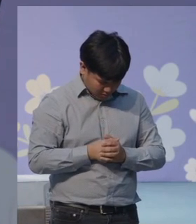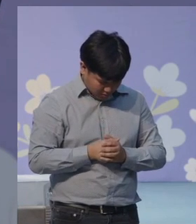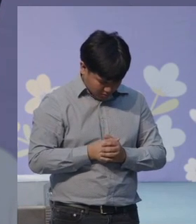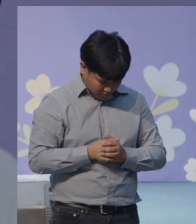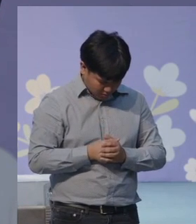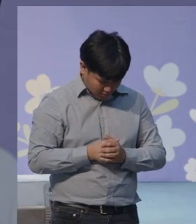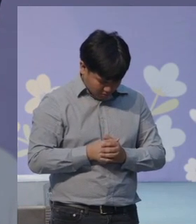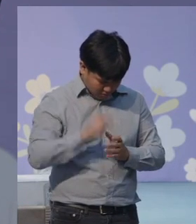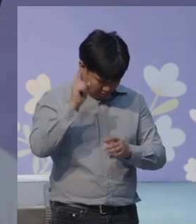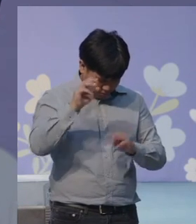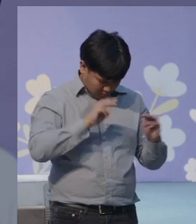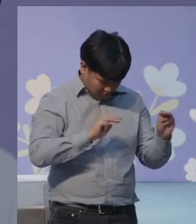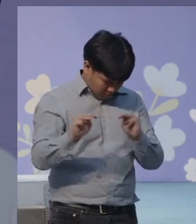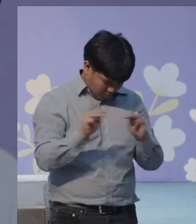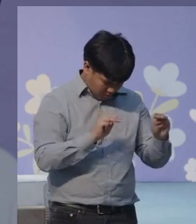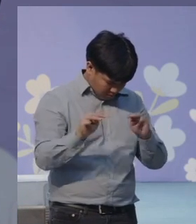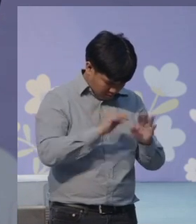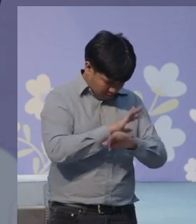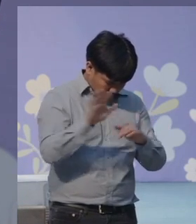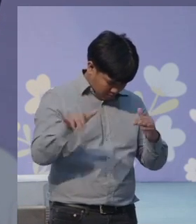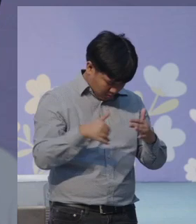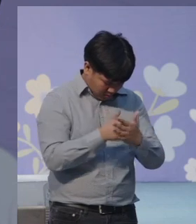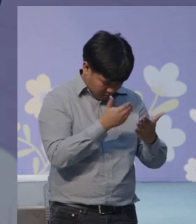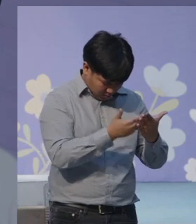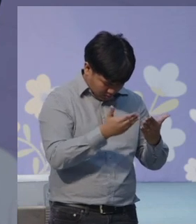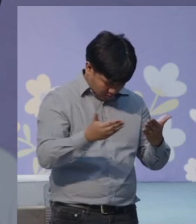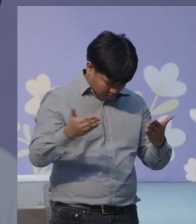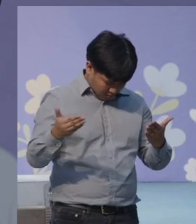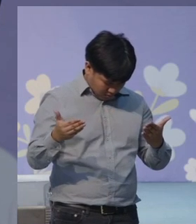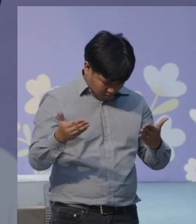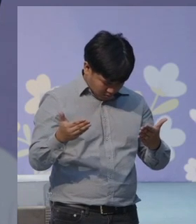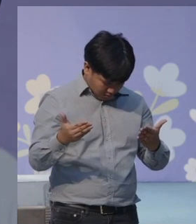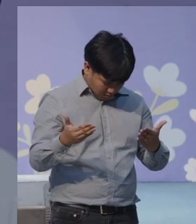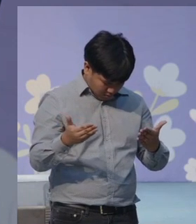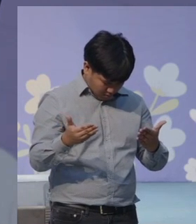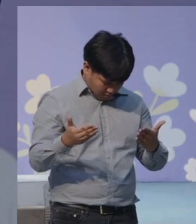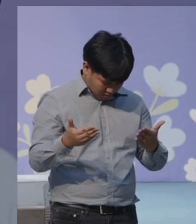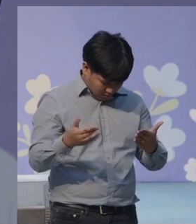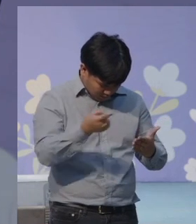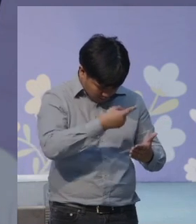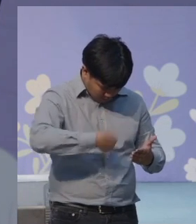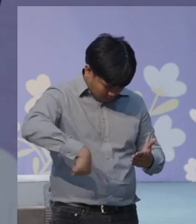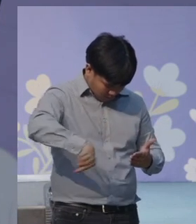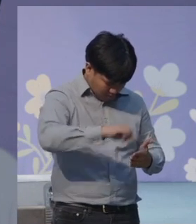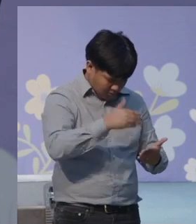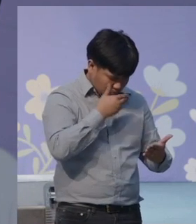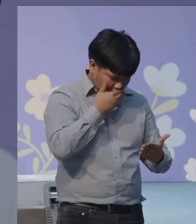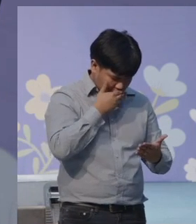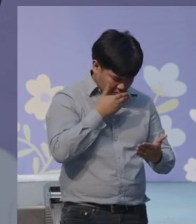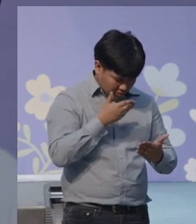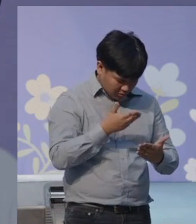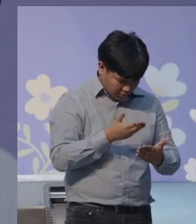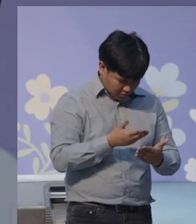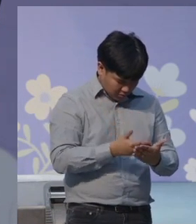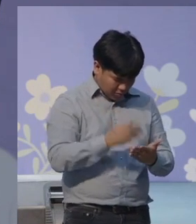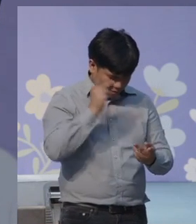At pinakikilos mo ang lahat ng bagay upang ang iyong mabuting layunin at